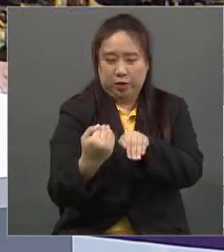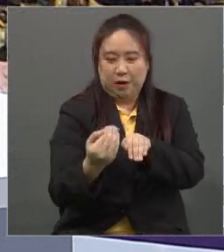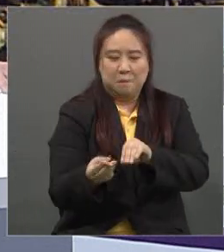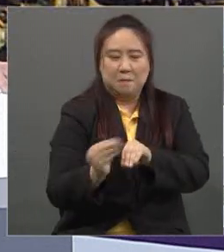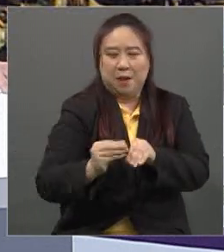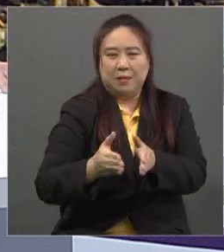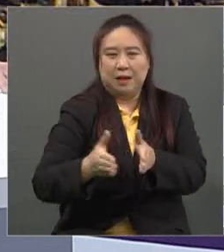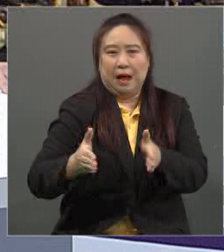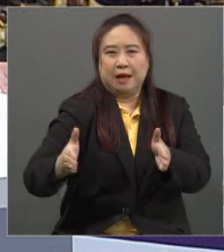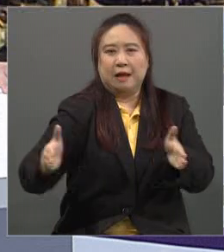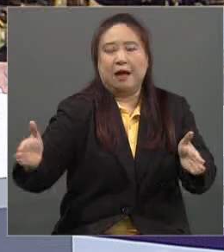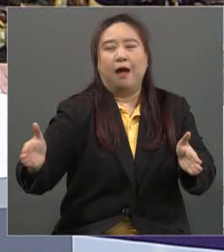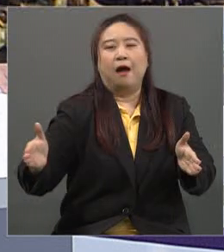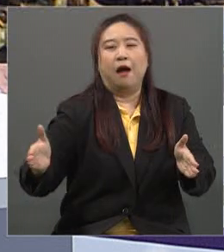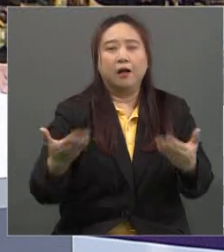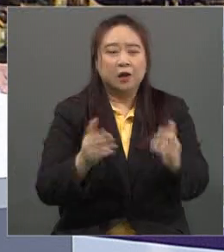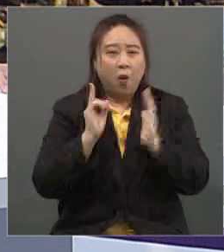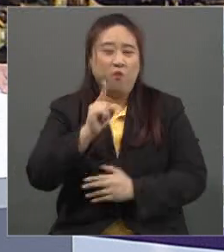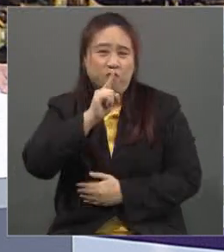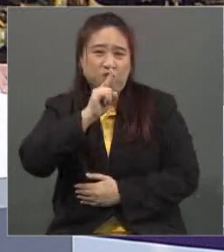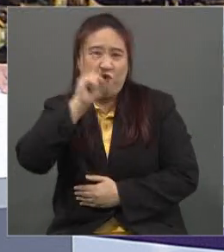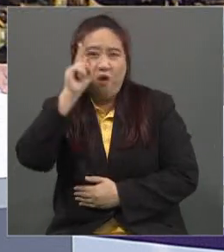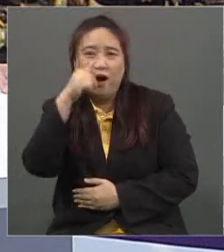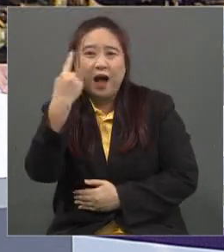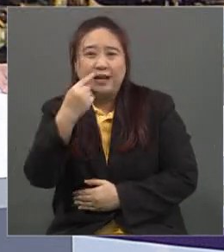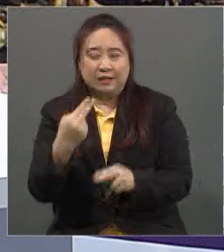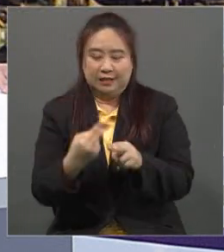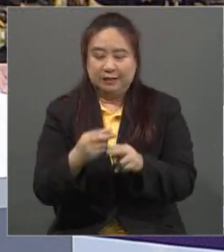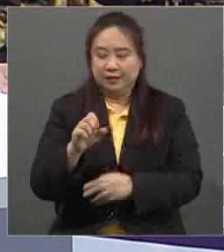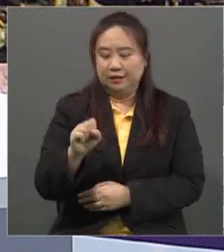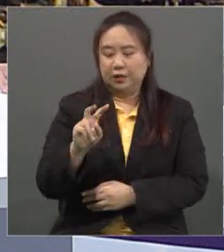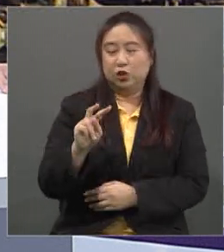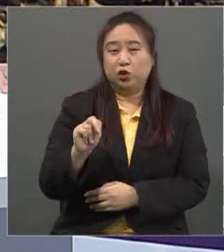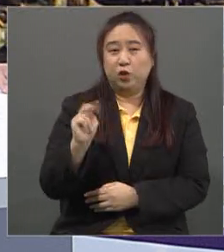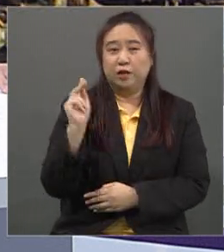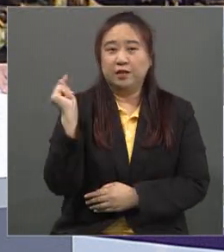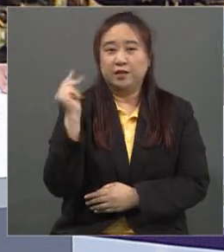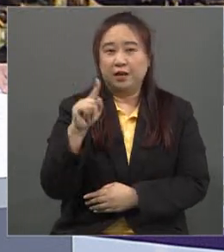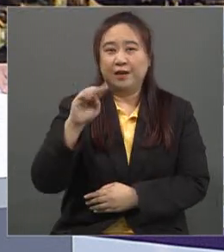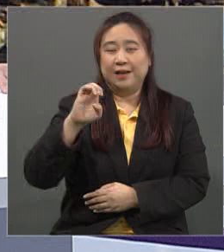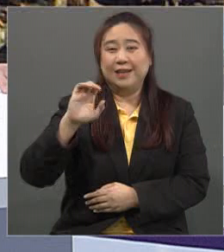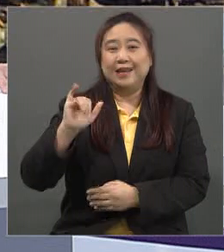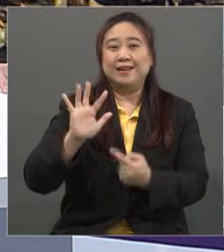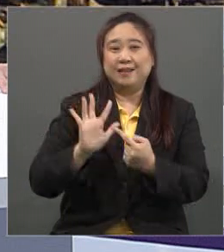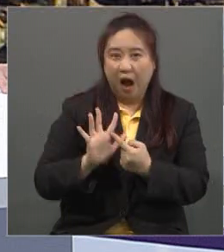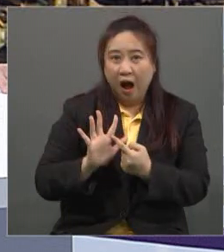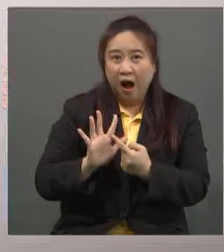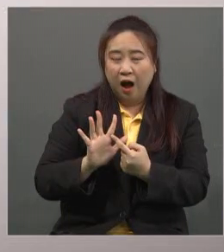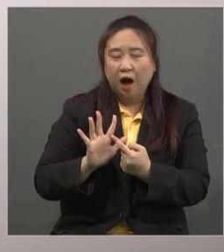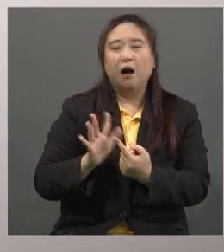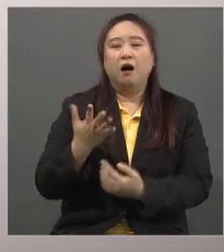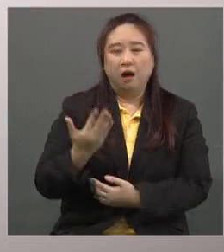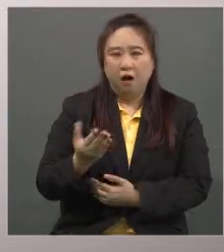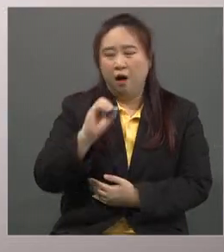ก็คือทางคุณสนธิยาสวัสดีนะครับได้ไปเดินทางไปร้องทุกข์กล่าวโทษให้มีการดำเนินคดีกับเพจหนึ่งนะครับที่ชื่อว่าเพ